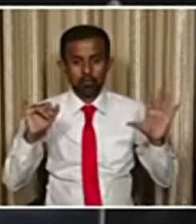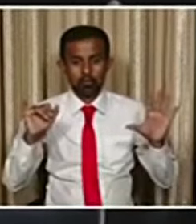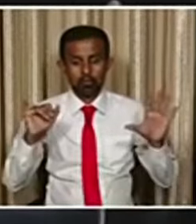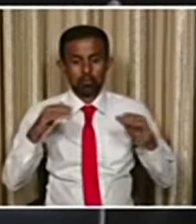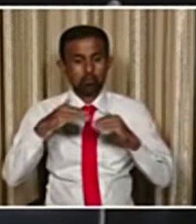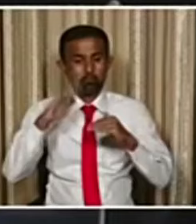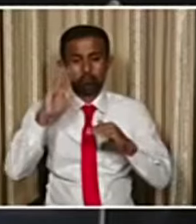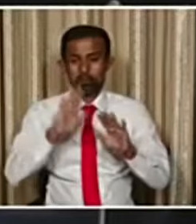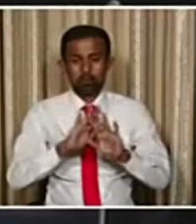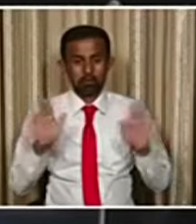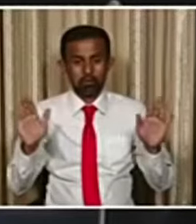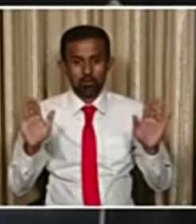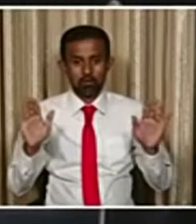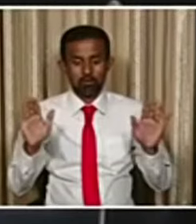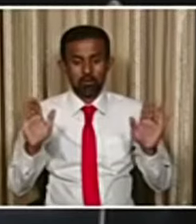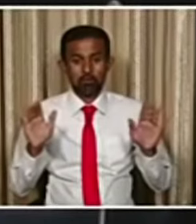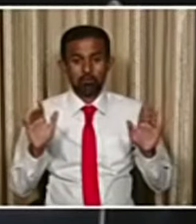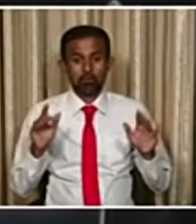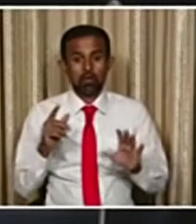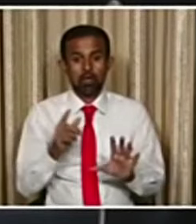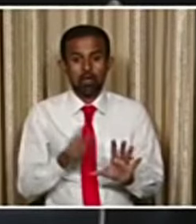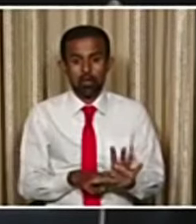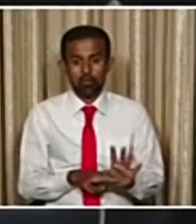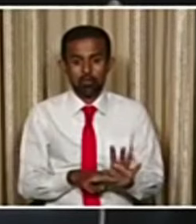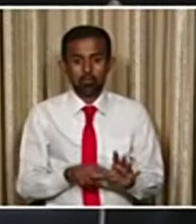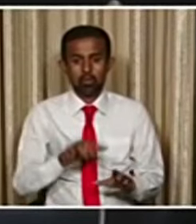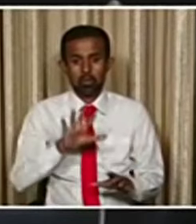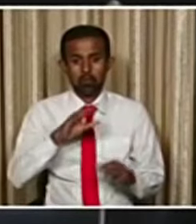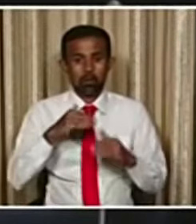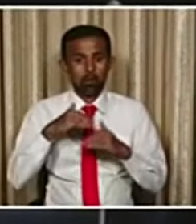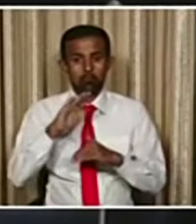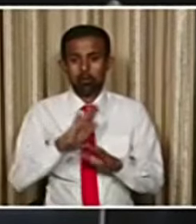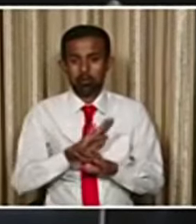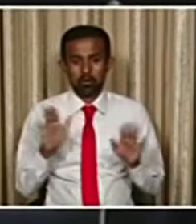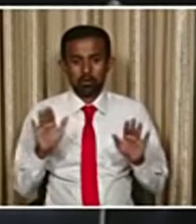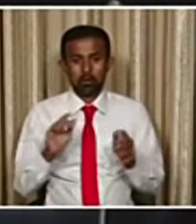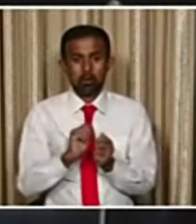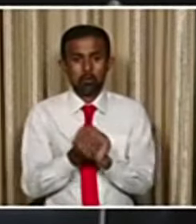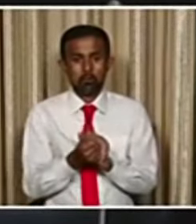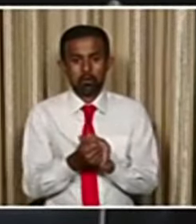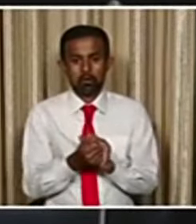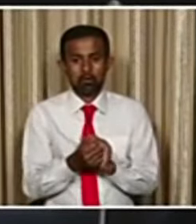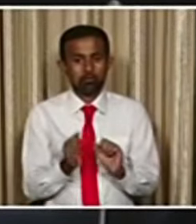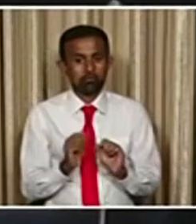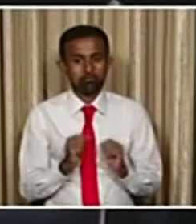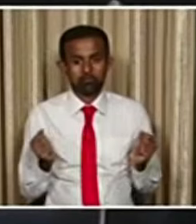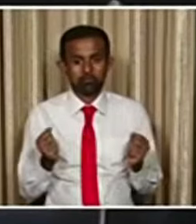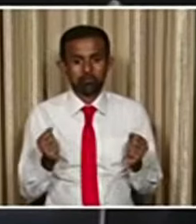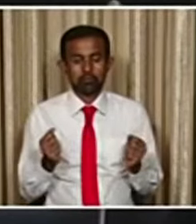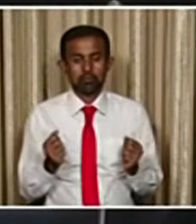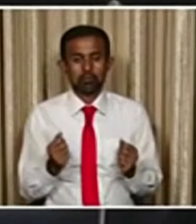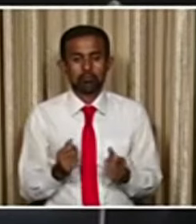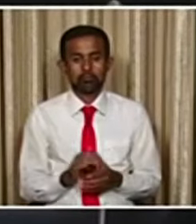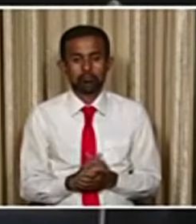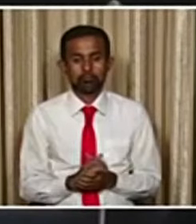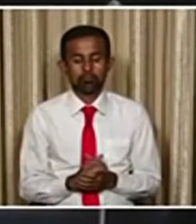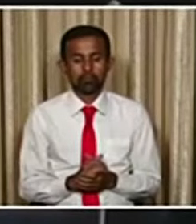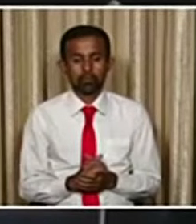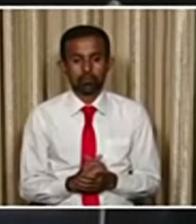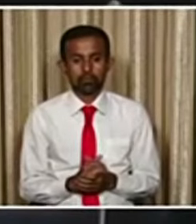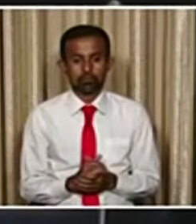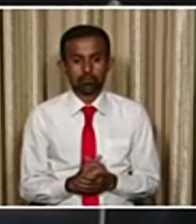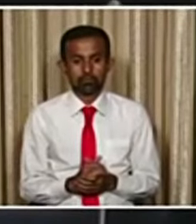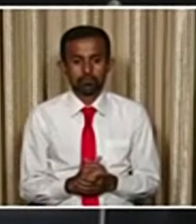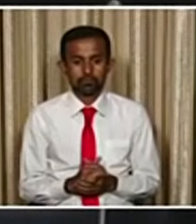ಹಯಕಟ ನೊವಡಿ ಕಾಲೆ ಅಕ್ಕಿಯನಕ ವಸರ ಪಹಕಟ ನೊವಡಿ ಕೇಳ ವಿನಶ್ವೀಮ ಕರ್ಲನೆ ಅನಿತ್ಯವ ಕರಾಟ ಏಹಿಂದ